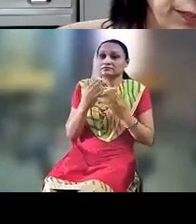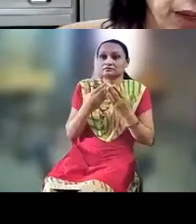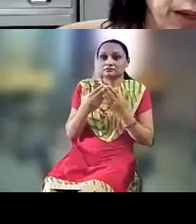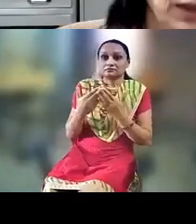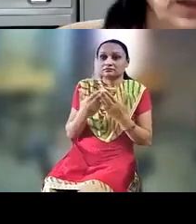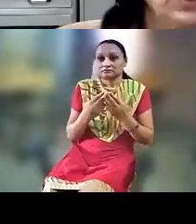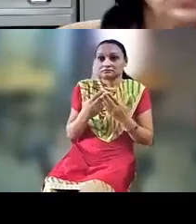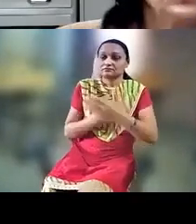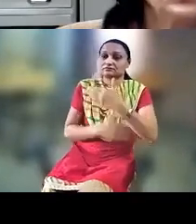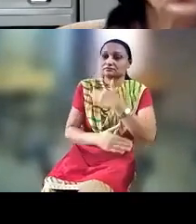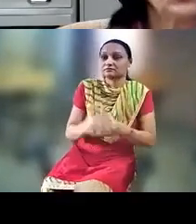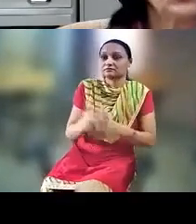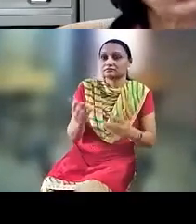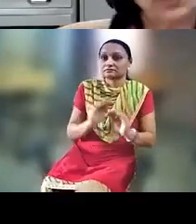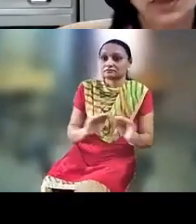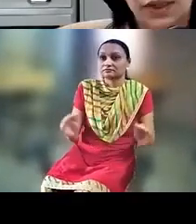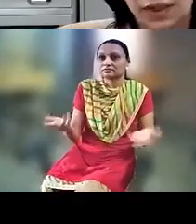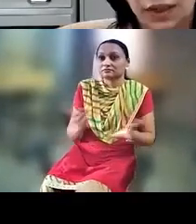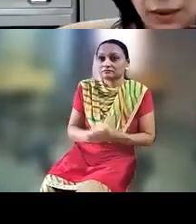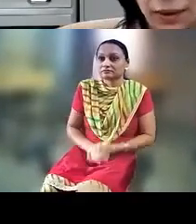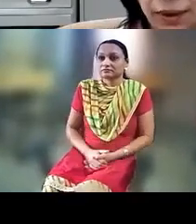है। सो